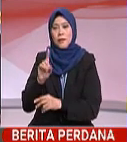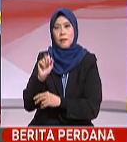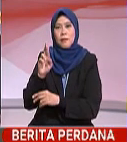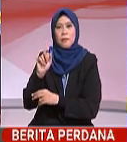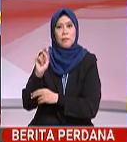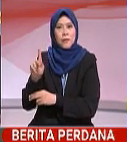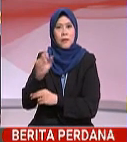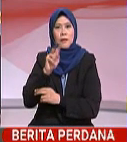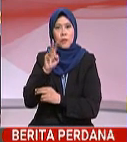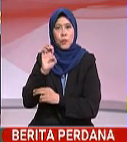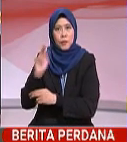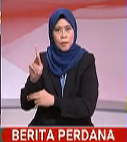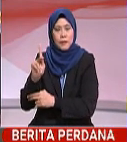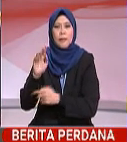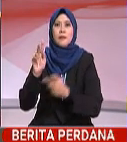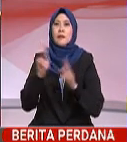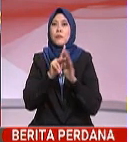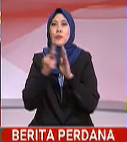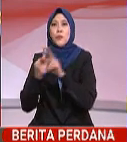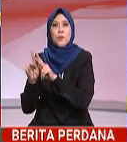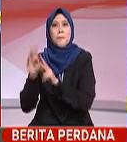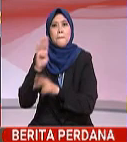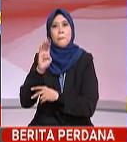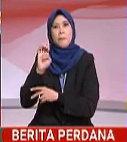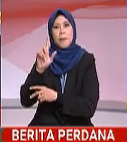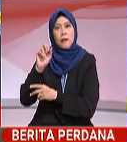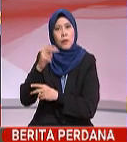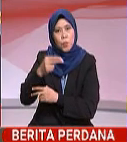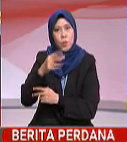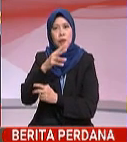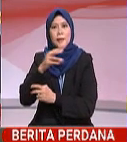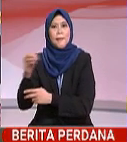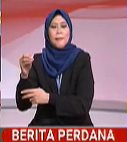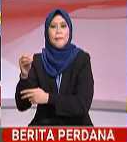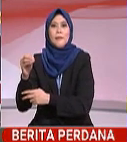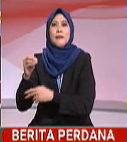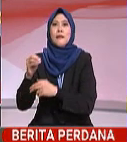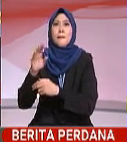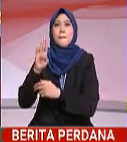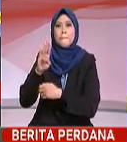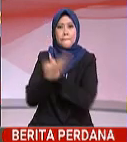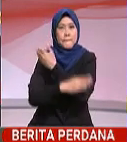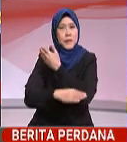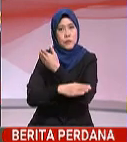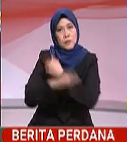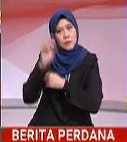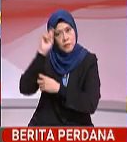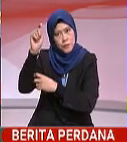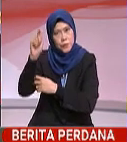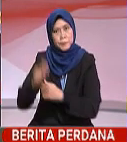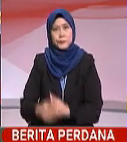Awek, Kampung Parbaloh dan Kampung Lepan Kejo, Pasir Akar, Besut, Terengganu.